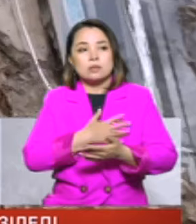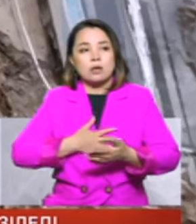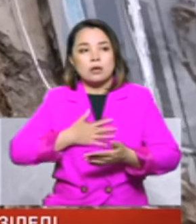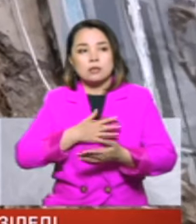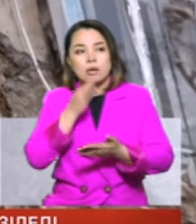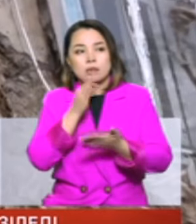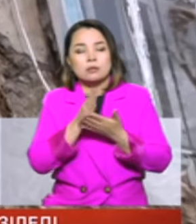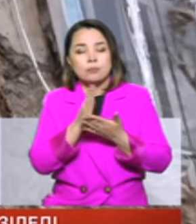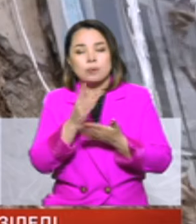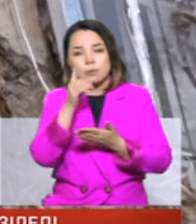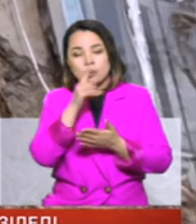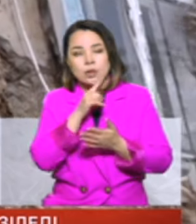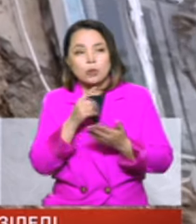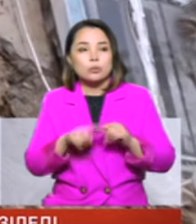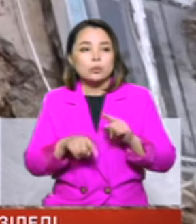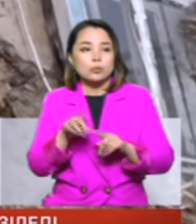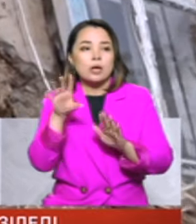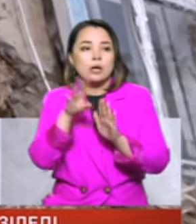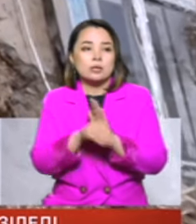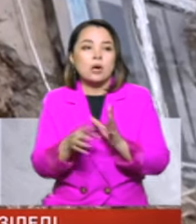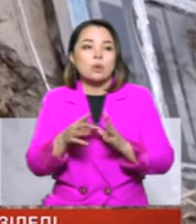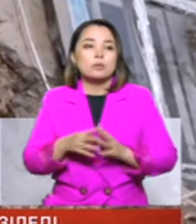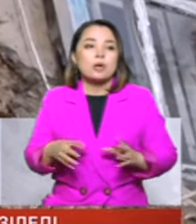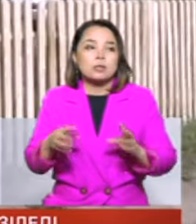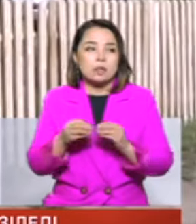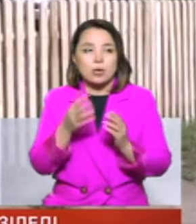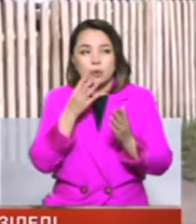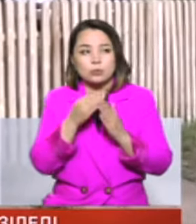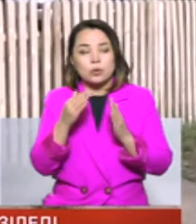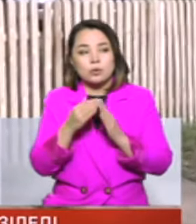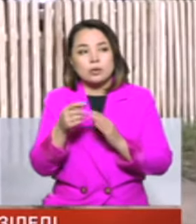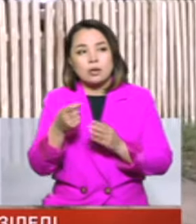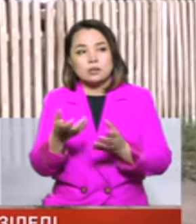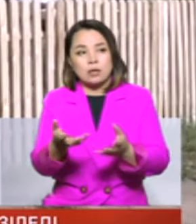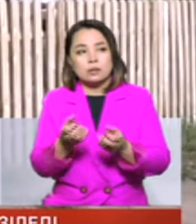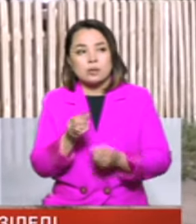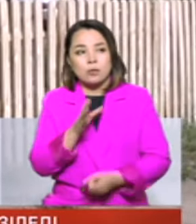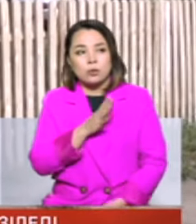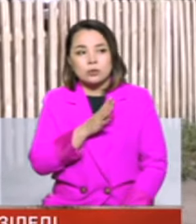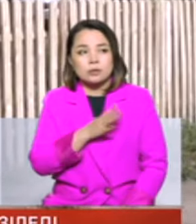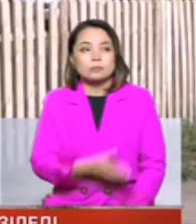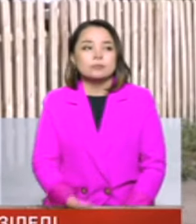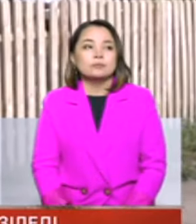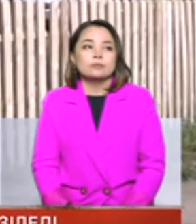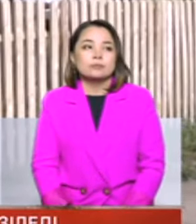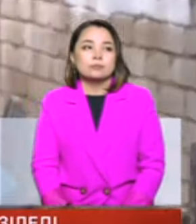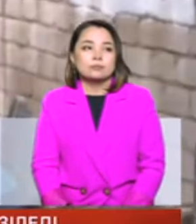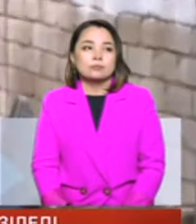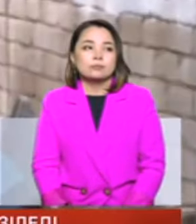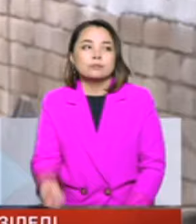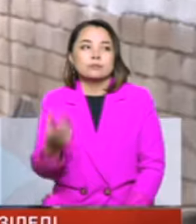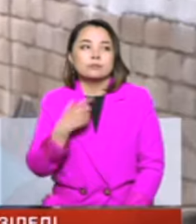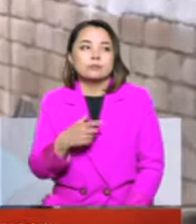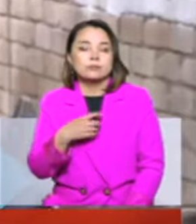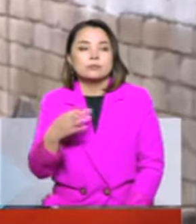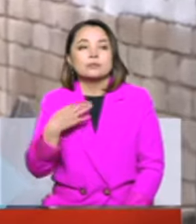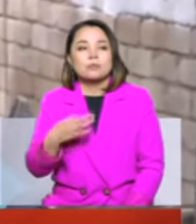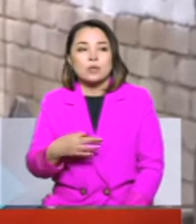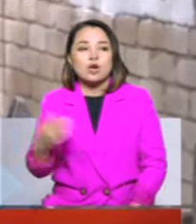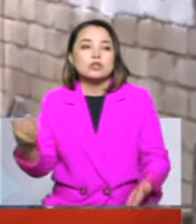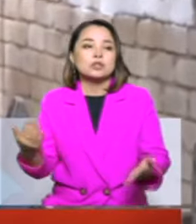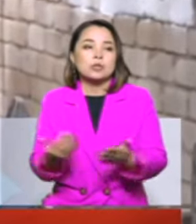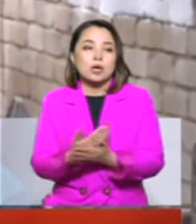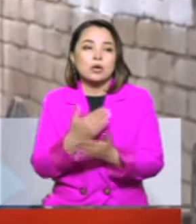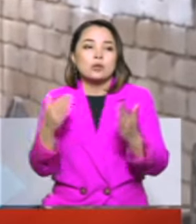алаңдағанын айтады. Бір ай туыстарын үйін паналаған отбасы өз шаңырағының кілтін алды. Для сына будет как бы больше места. Жаңа